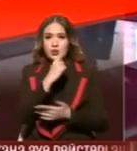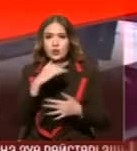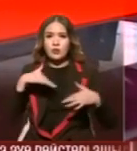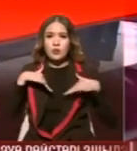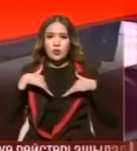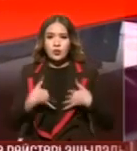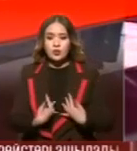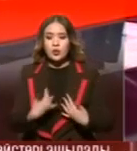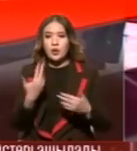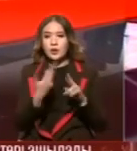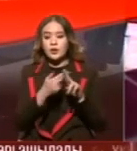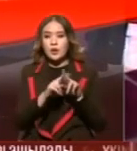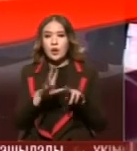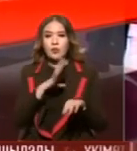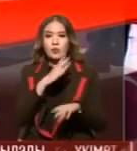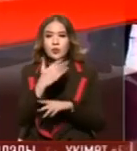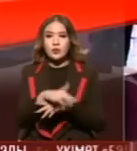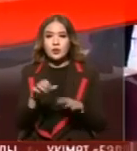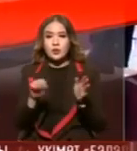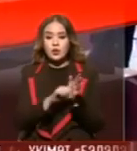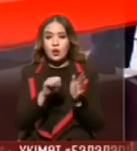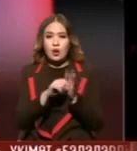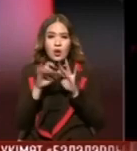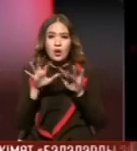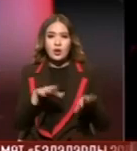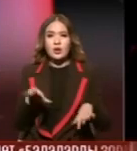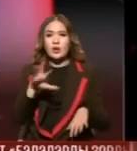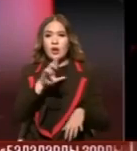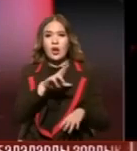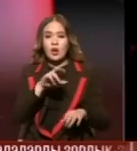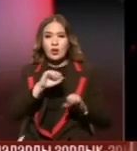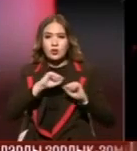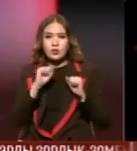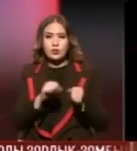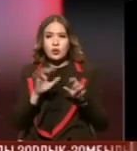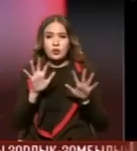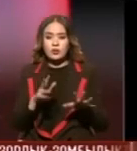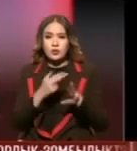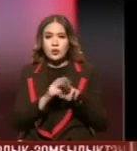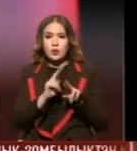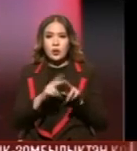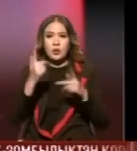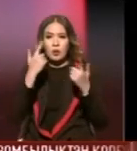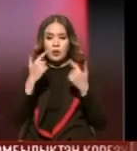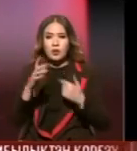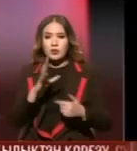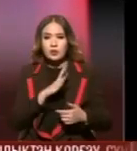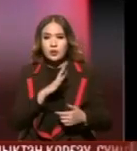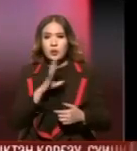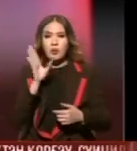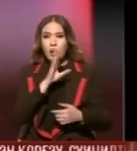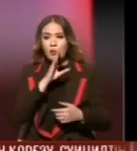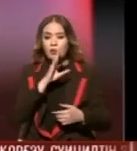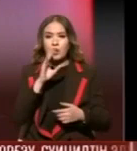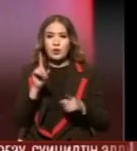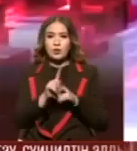толған азаматтар. Естің алдына шықсаң, қыстың көзі қырауда, қаңтар айында қақап тұрған аязда жылағанда еңірегенде етегіне жас толған аналар